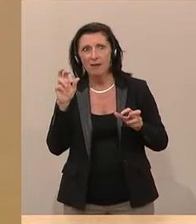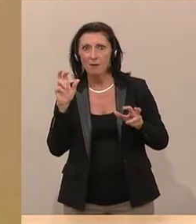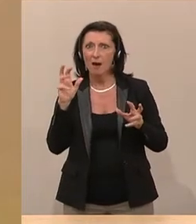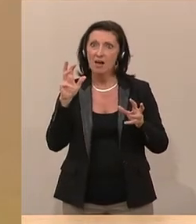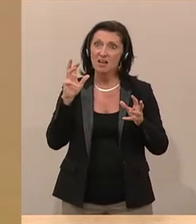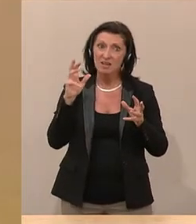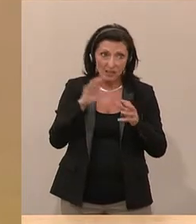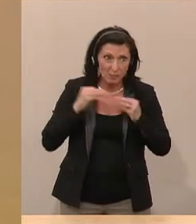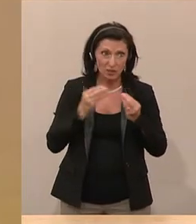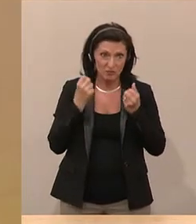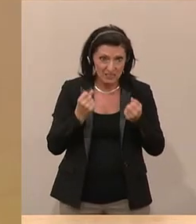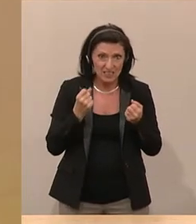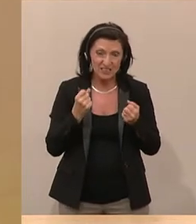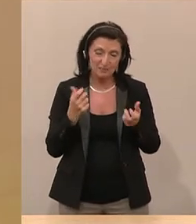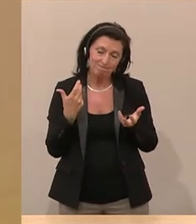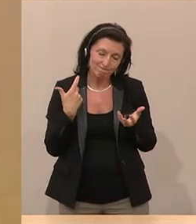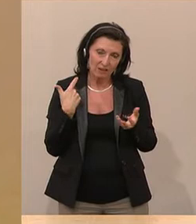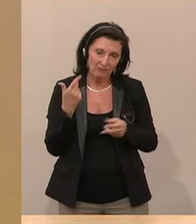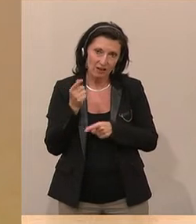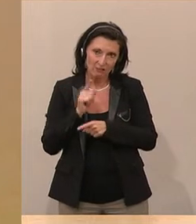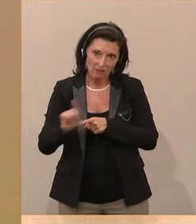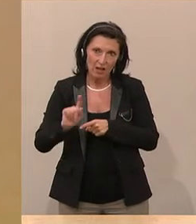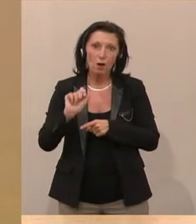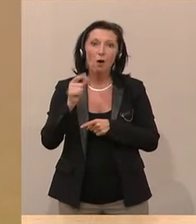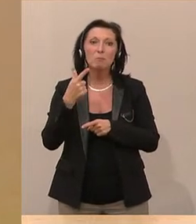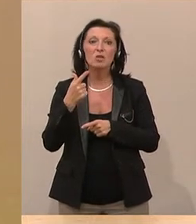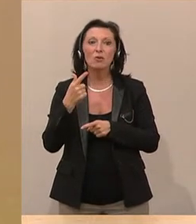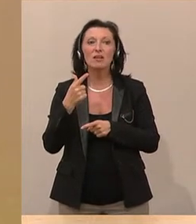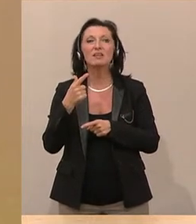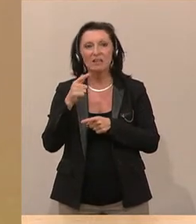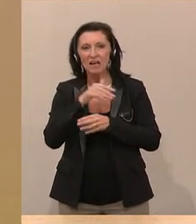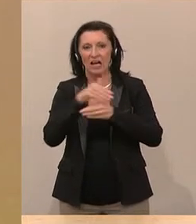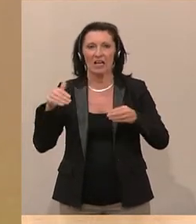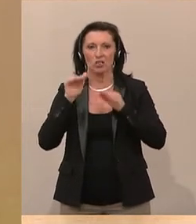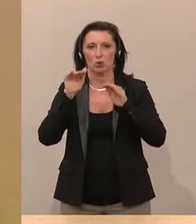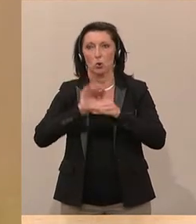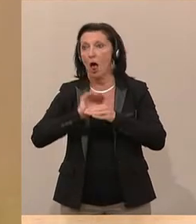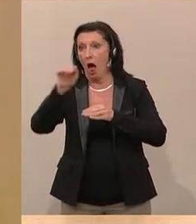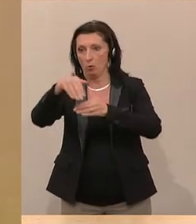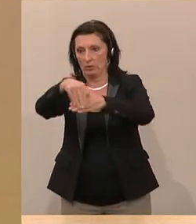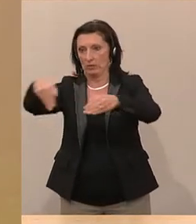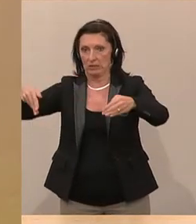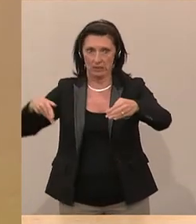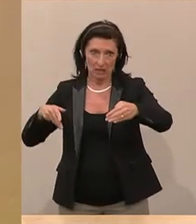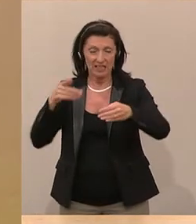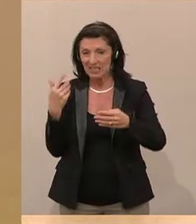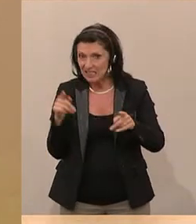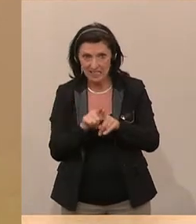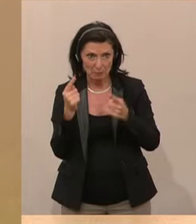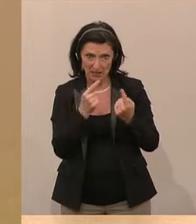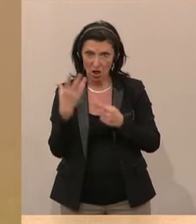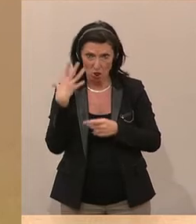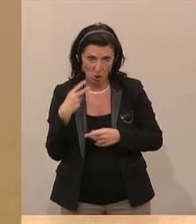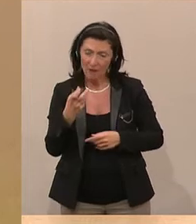geht. Und insbesondere auch diesen Außengrenzschutz. Wir wollen nicht, dass sich diese Situation wiederholt.